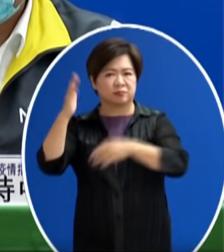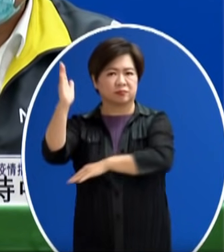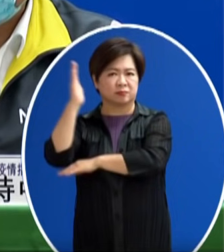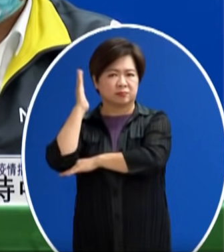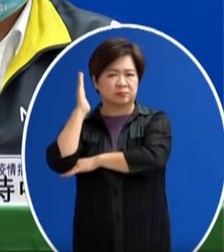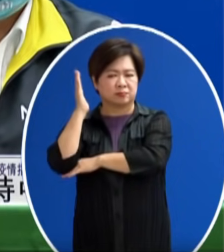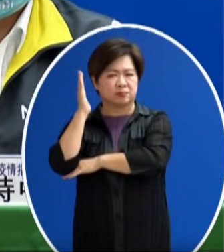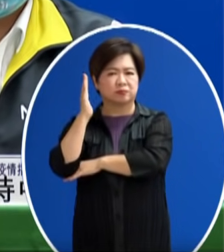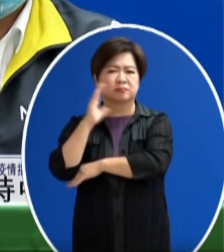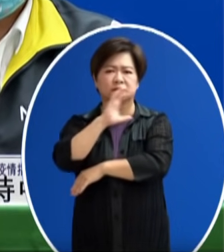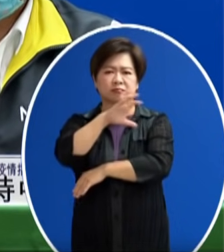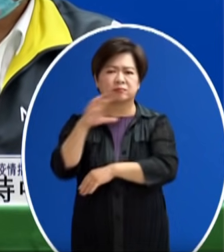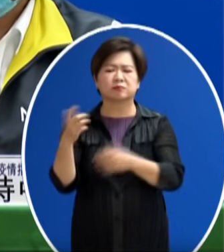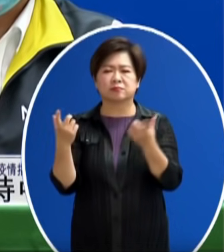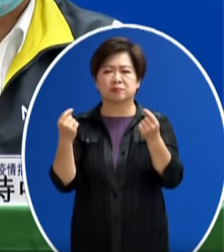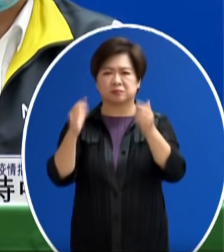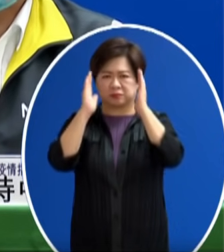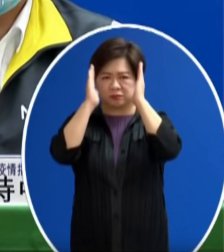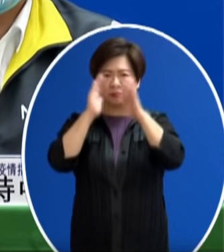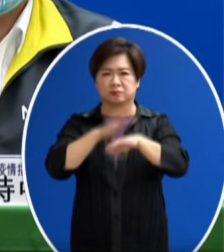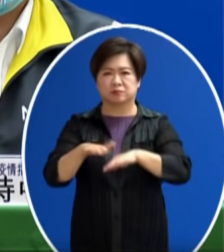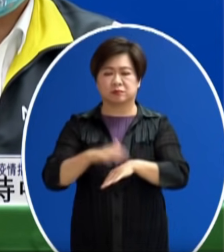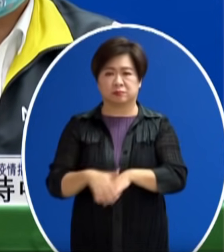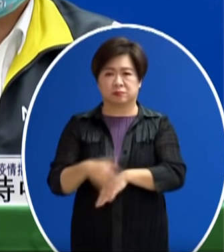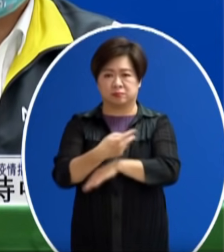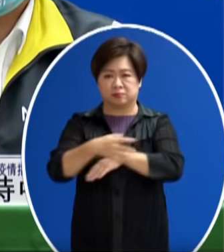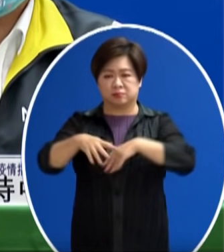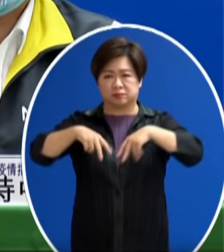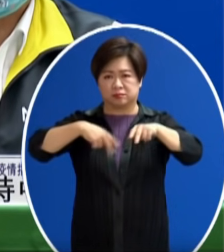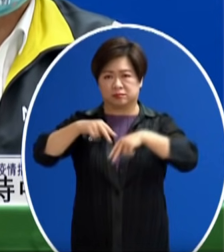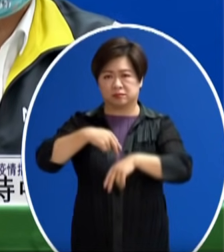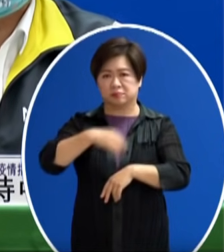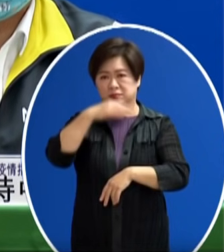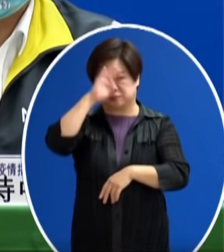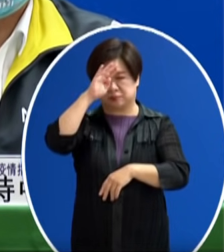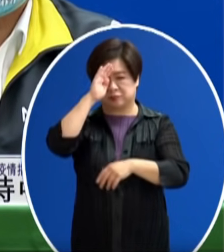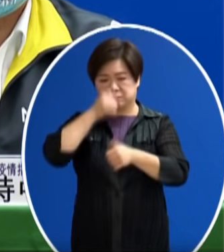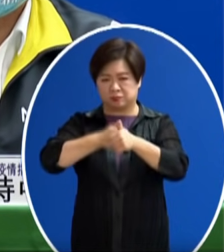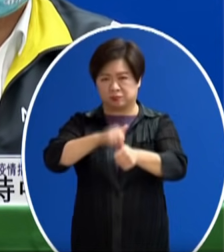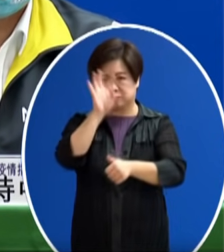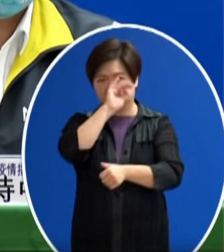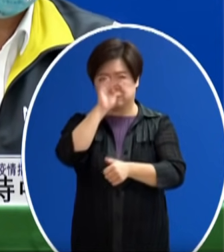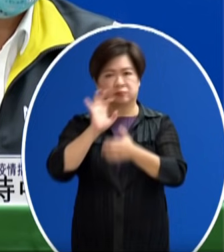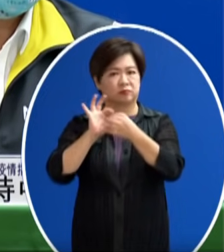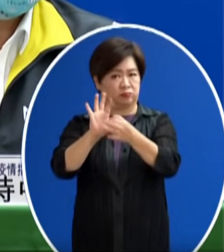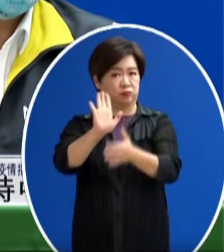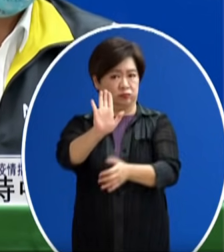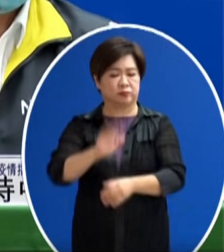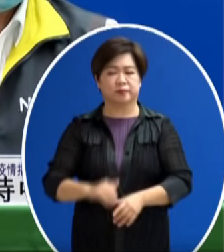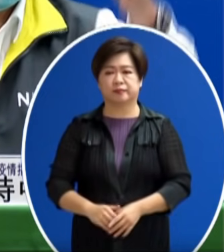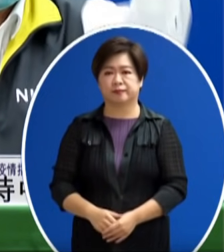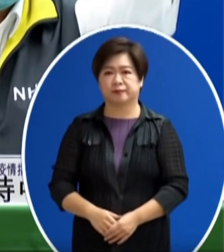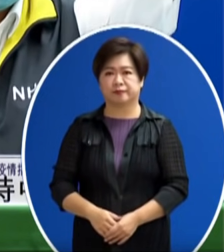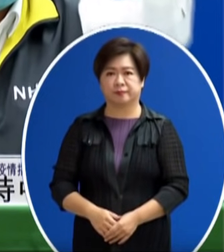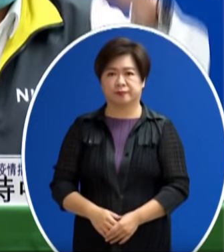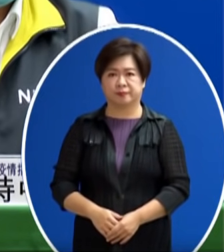认真的去做。那至于流病相关的调查，其实我们持续一直都有在进行了，哈。